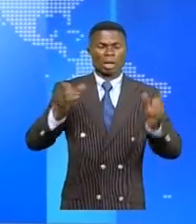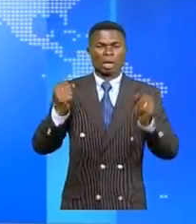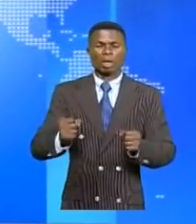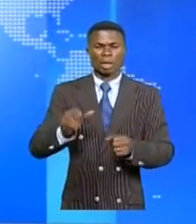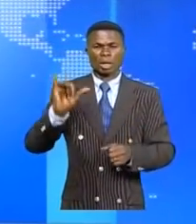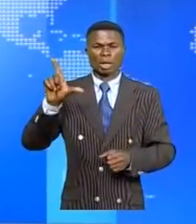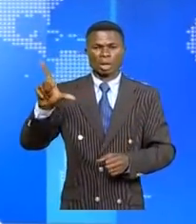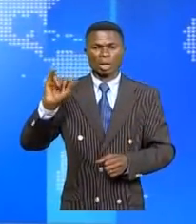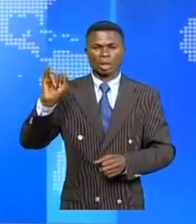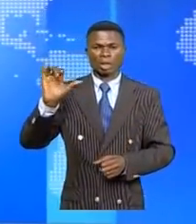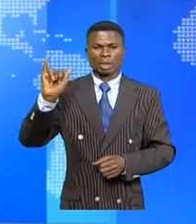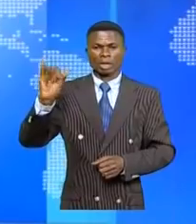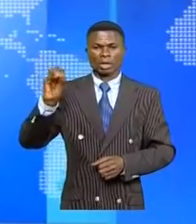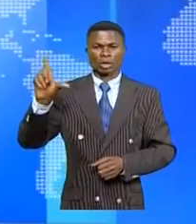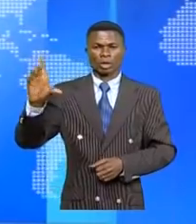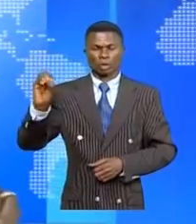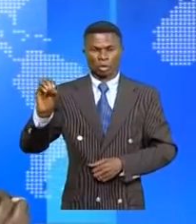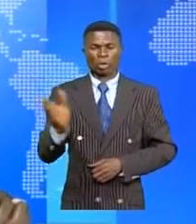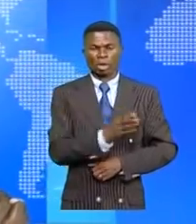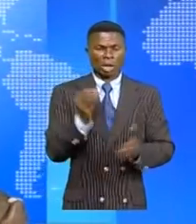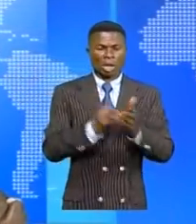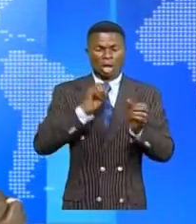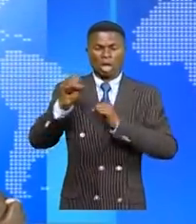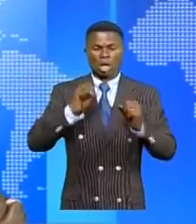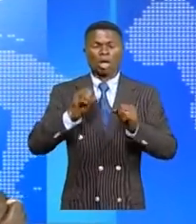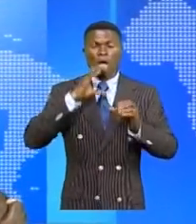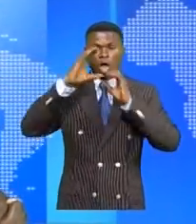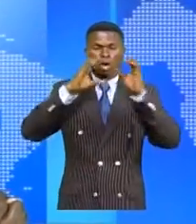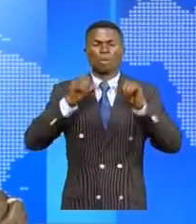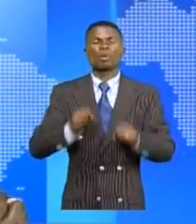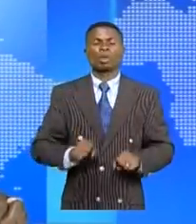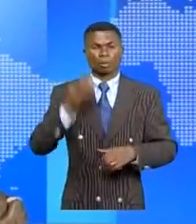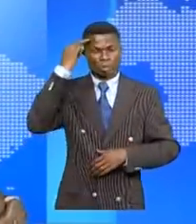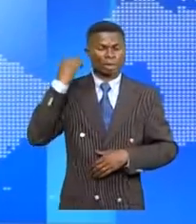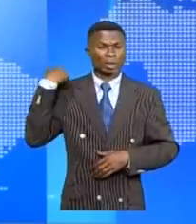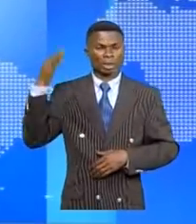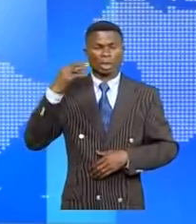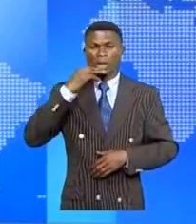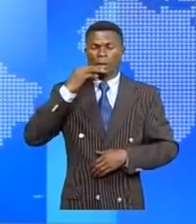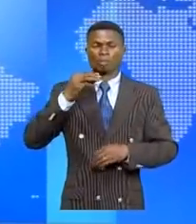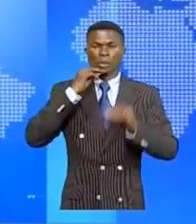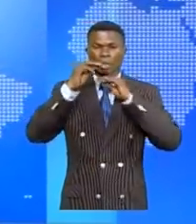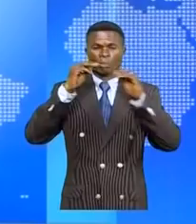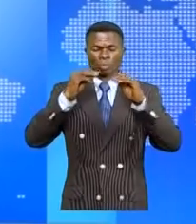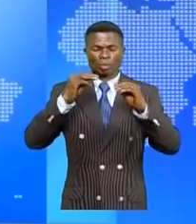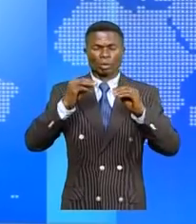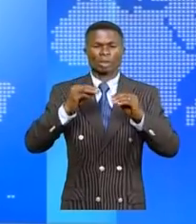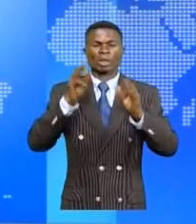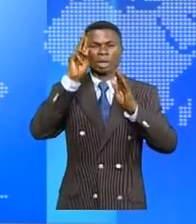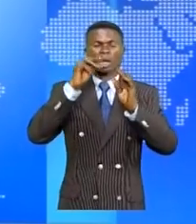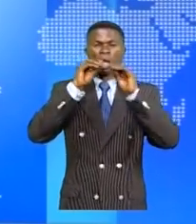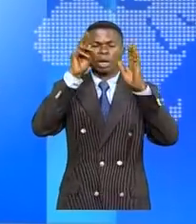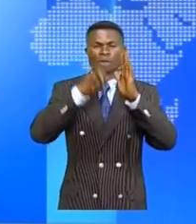Ce communiqué tient lieu de faire part. Et puis un autre communiqué nécrologique, le ministre d'État, ministre de l'Enseignement primaire, secondaire et